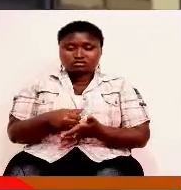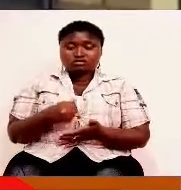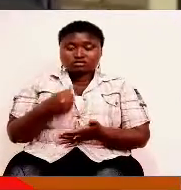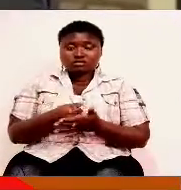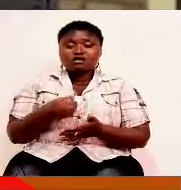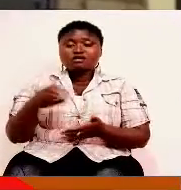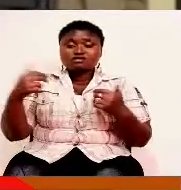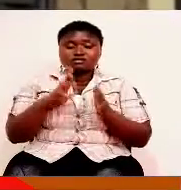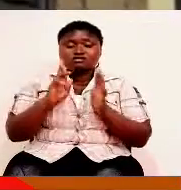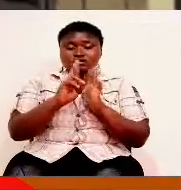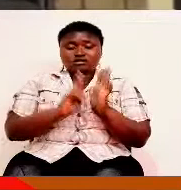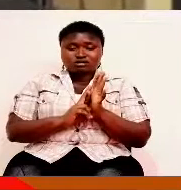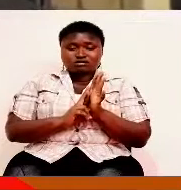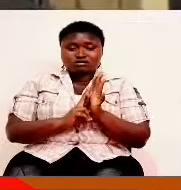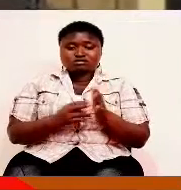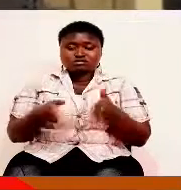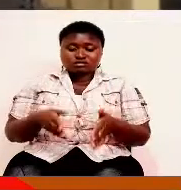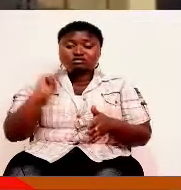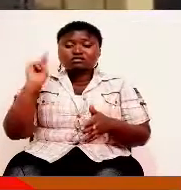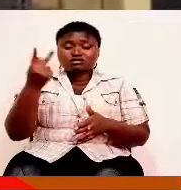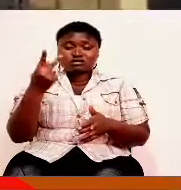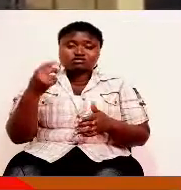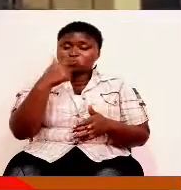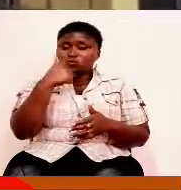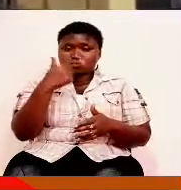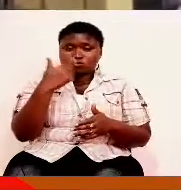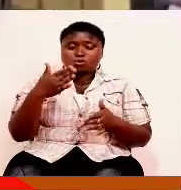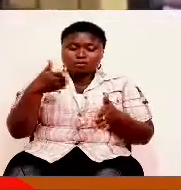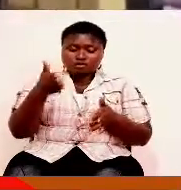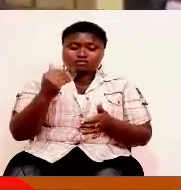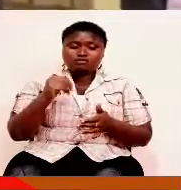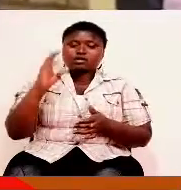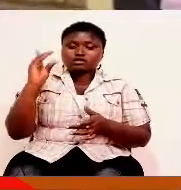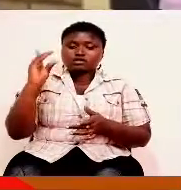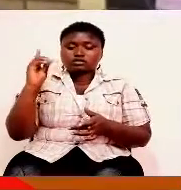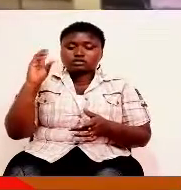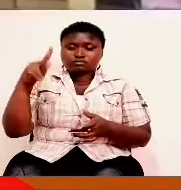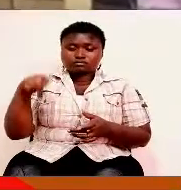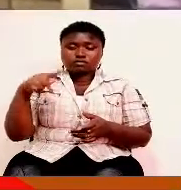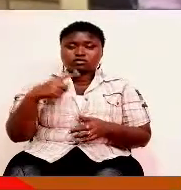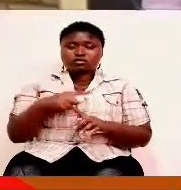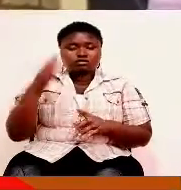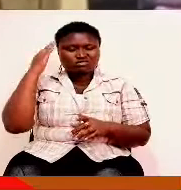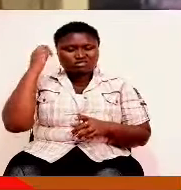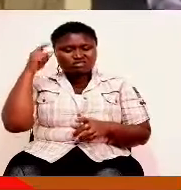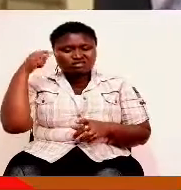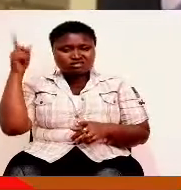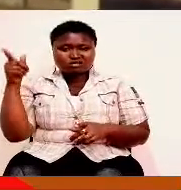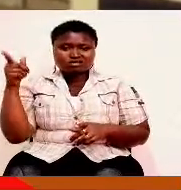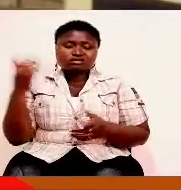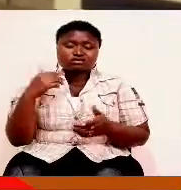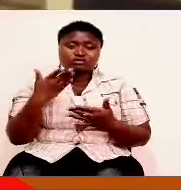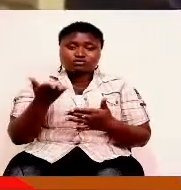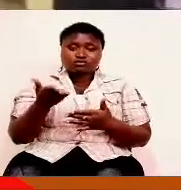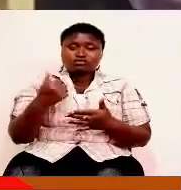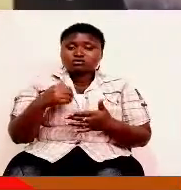yeah, and it is Kenyans who actually put him there as a deputy president. So I think those overzealous people and the IG actually also will have to